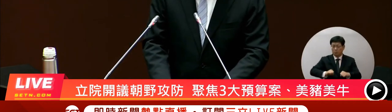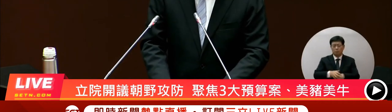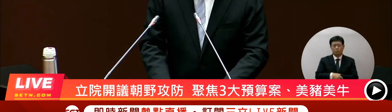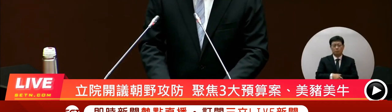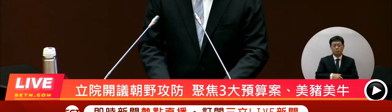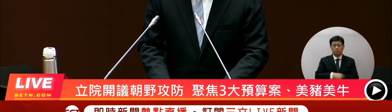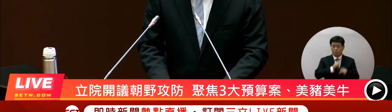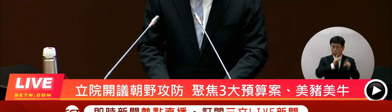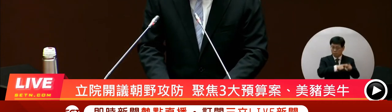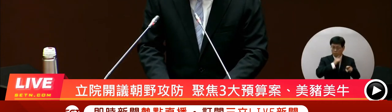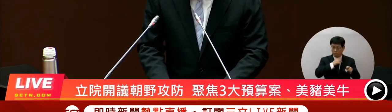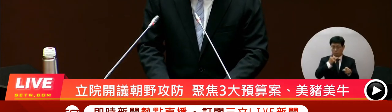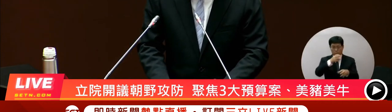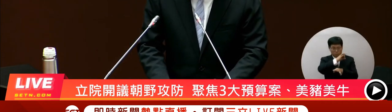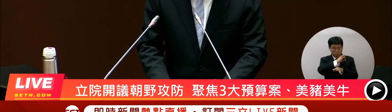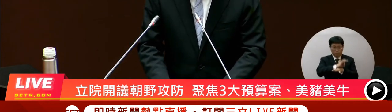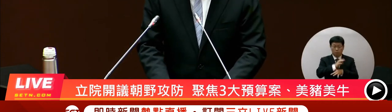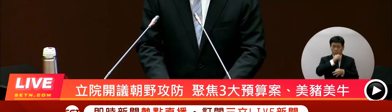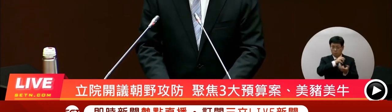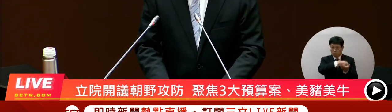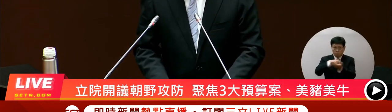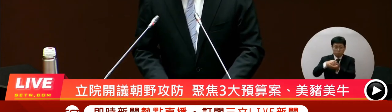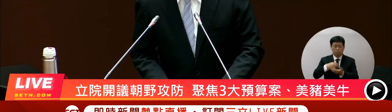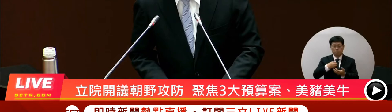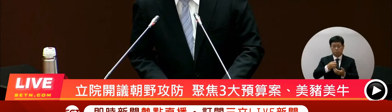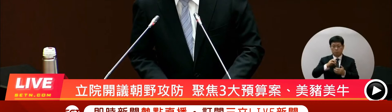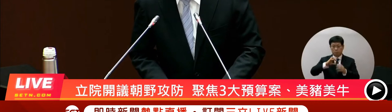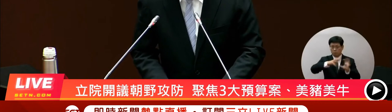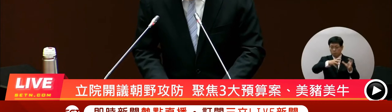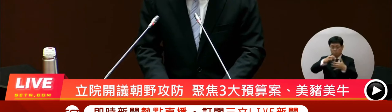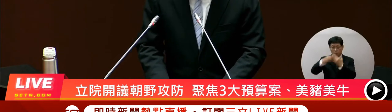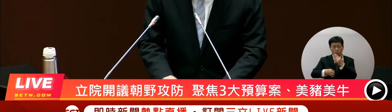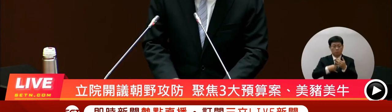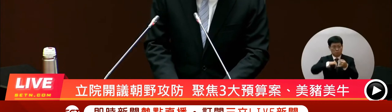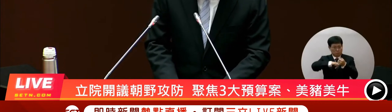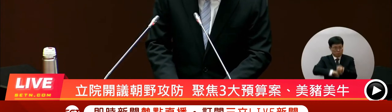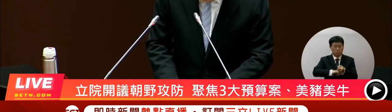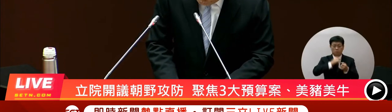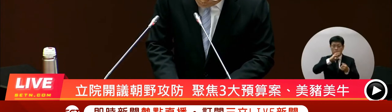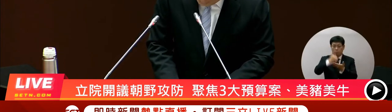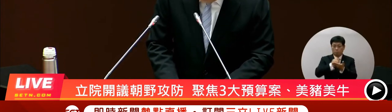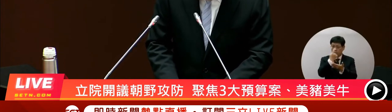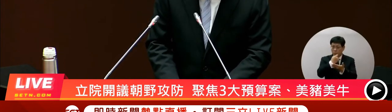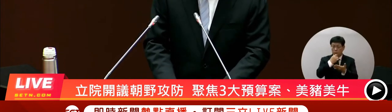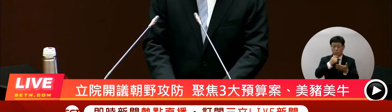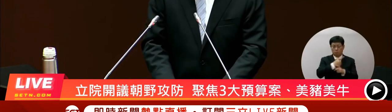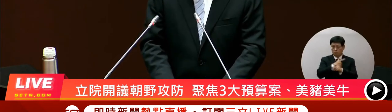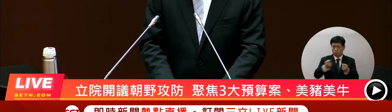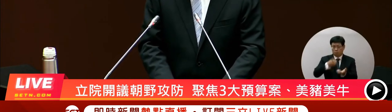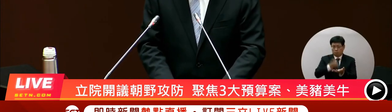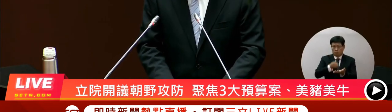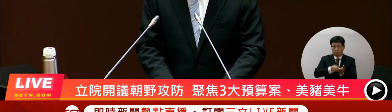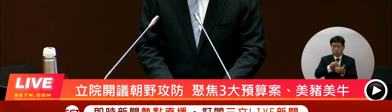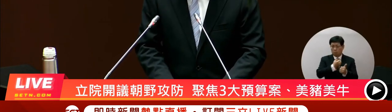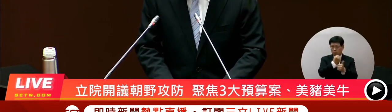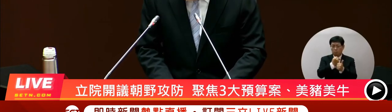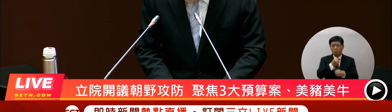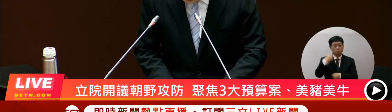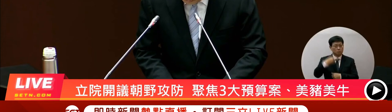据科学证据、国际标准订定进口食品的规范，并且要